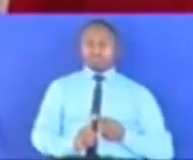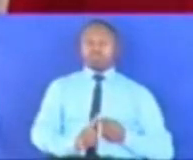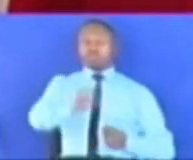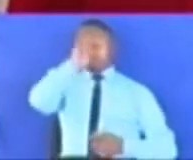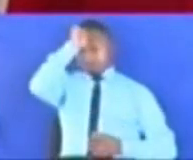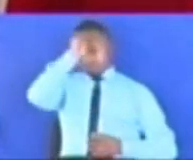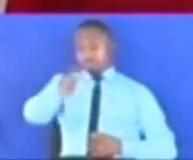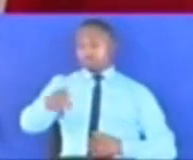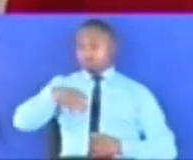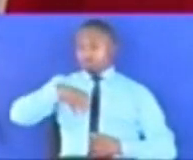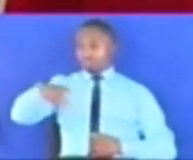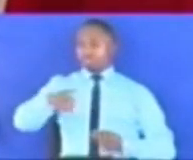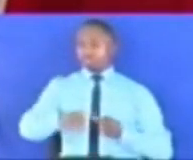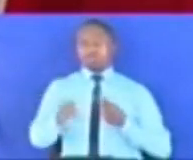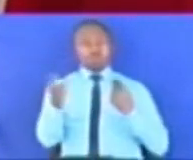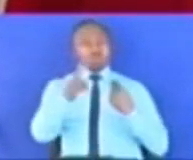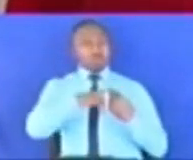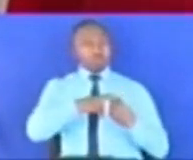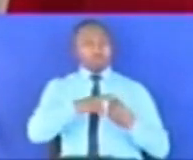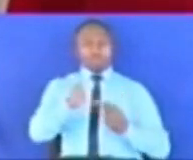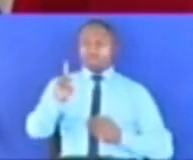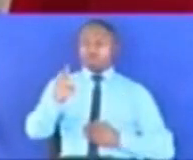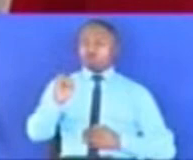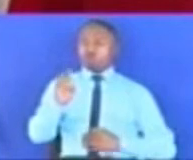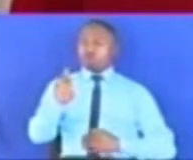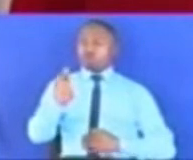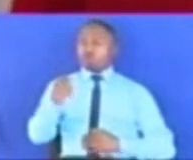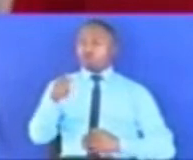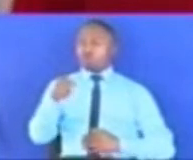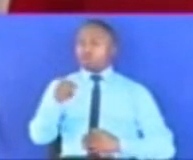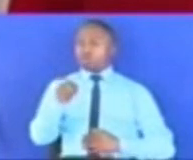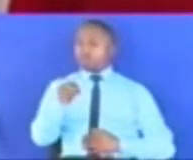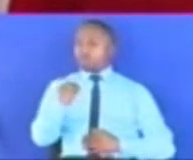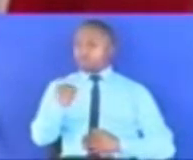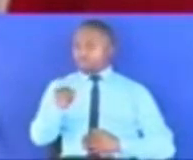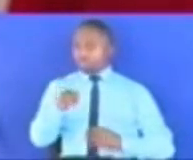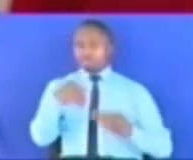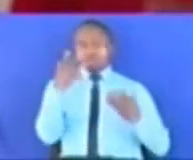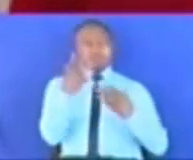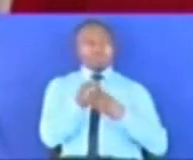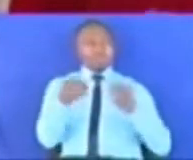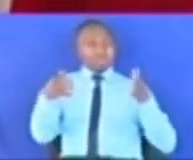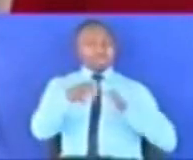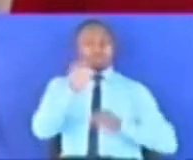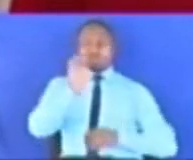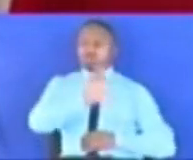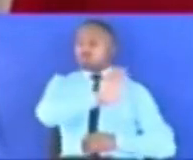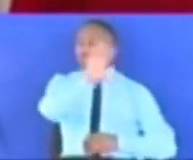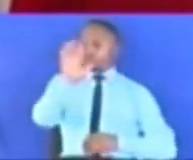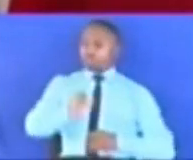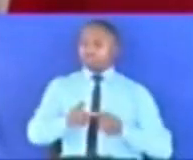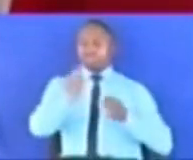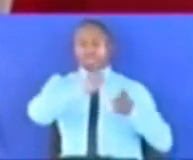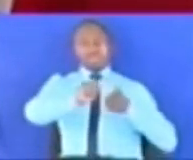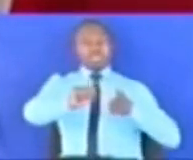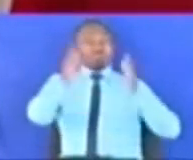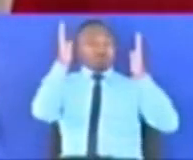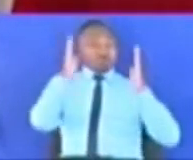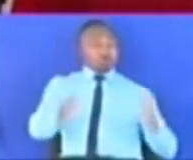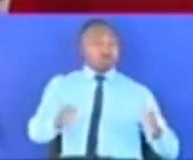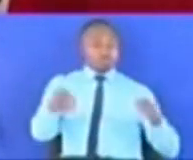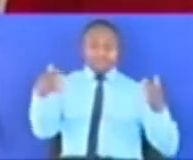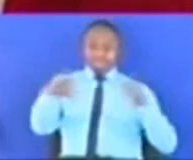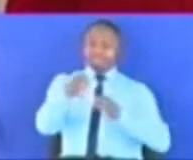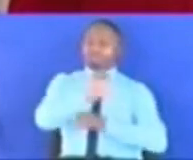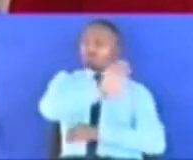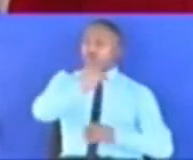Mheshimiwa Waziri Dr. Dorothy Gwajima na timu yake yote, Katibu Mkuu na timu yote,